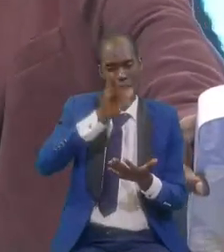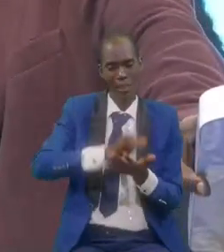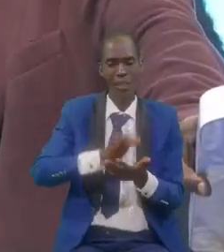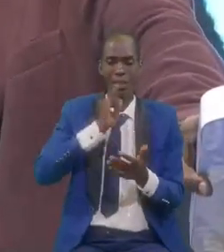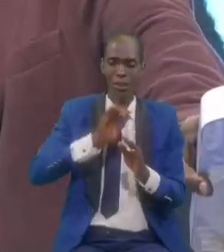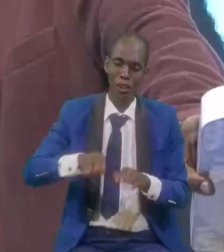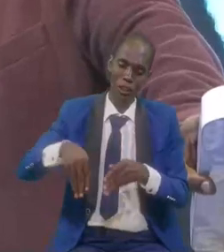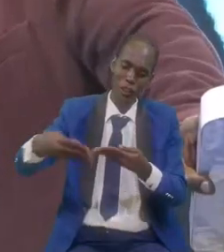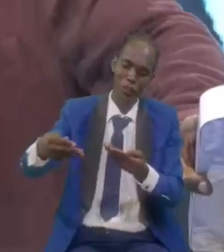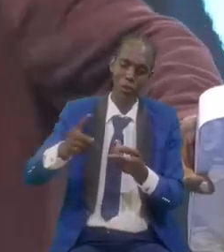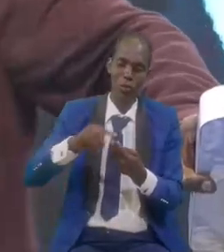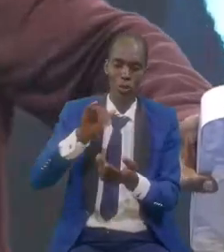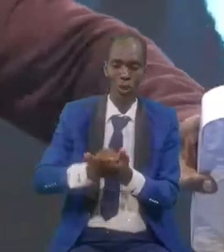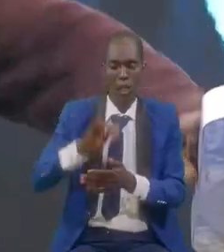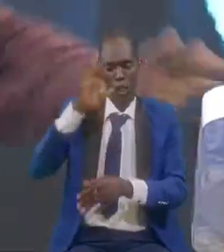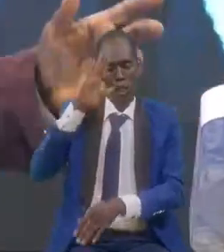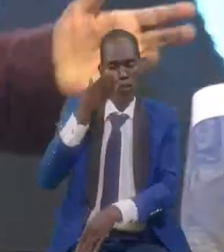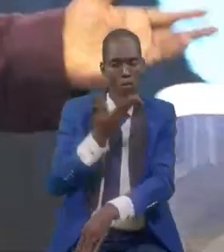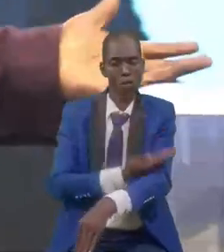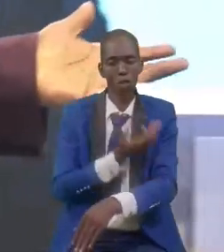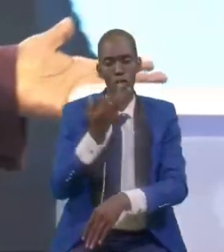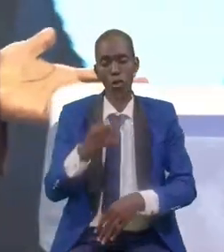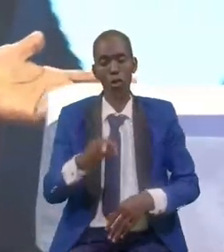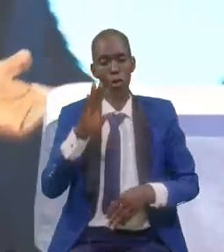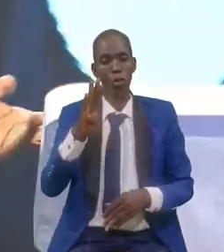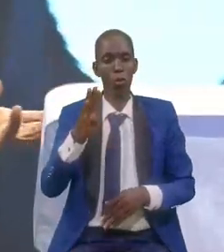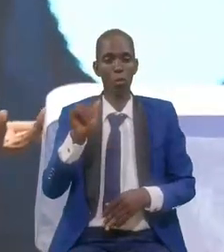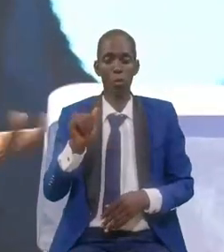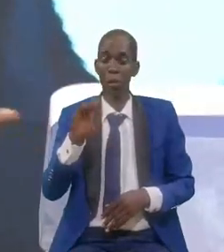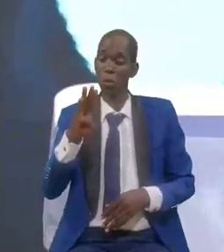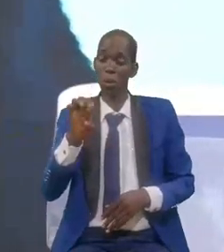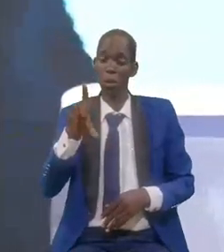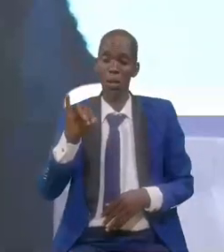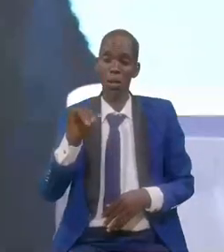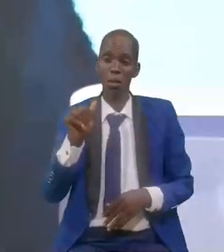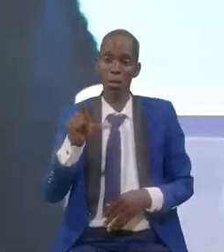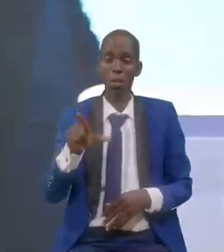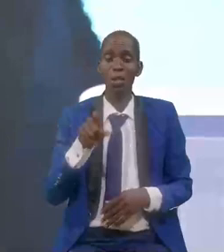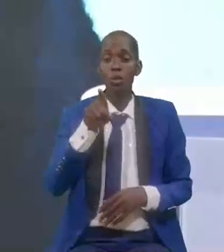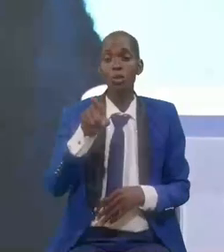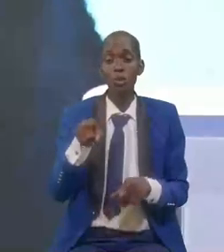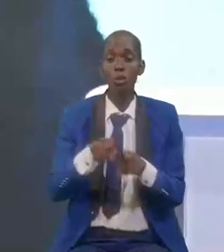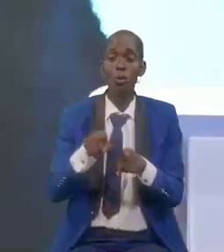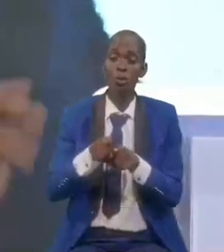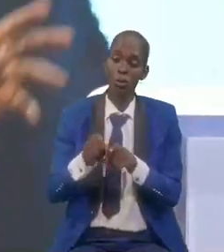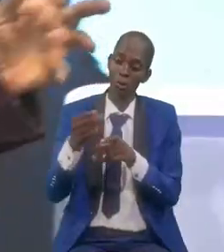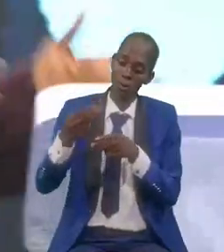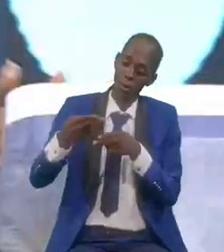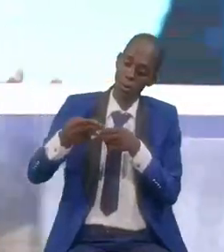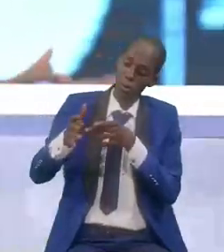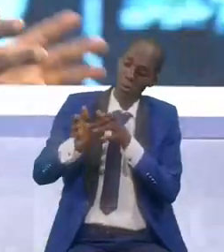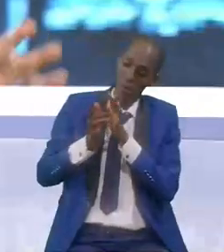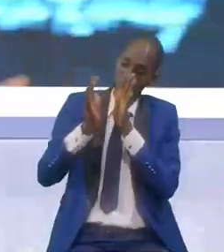qu'il a confié à ce fils de Bélial, que ce projet, toi aussi, un chrétien,